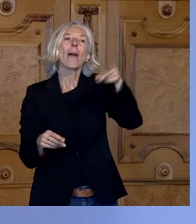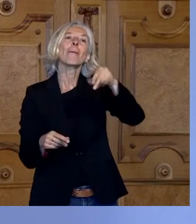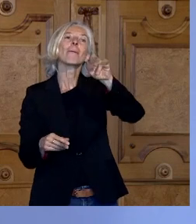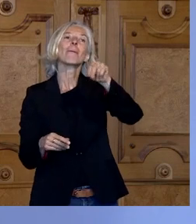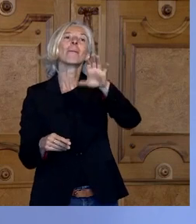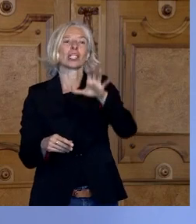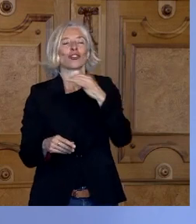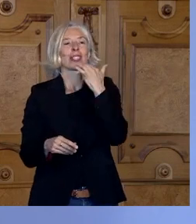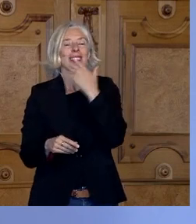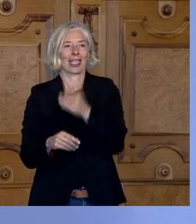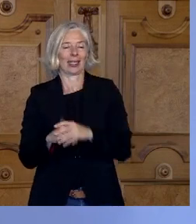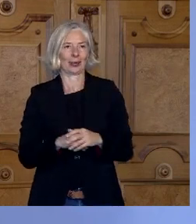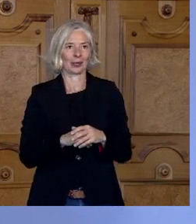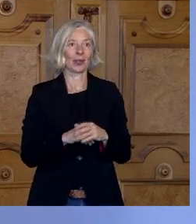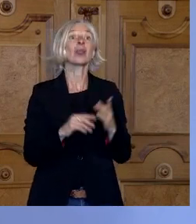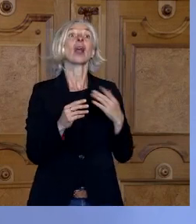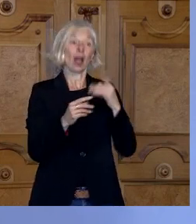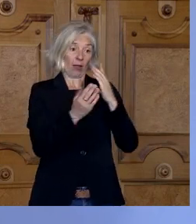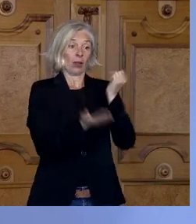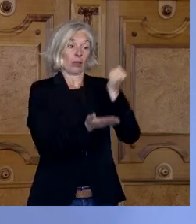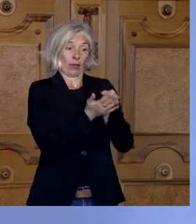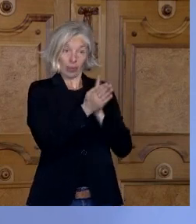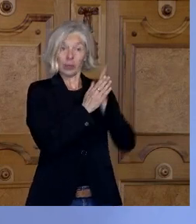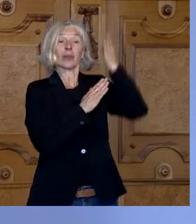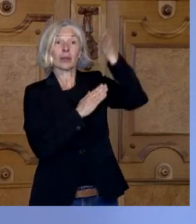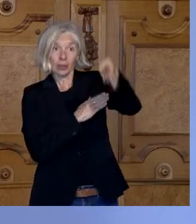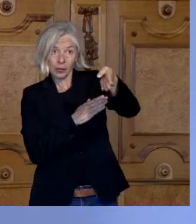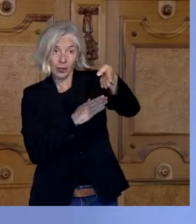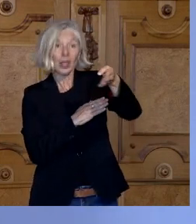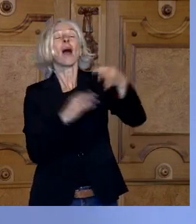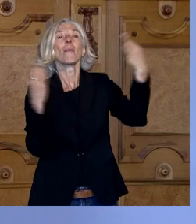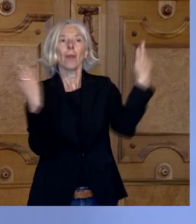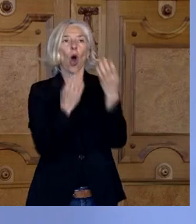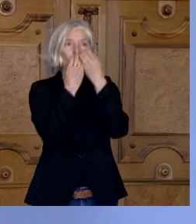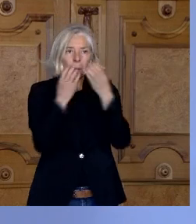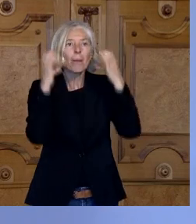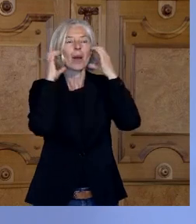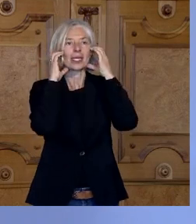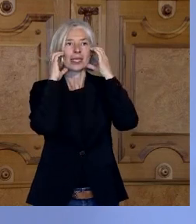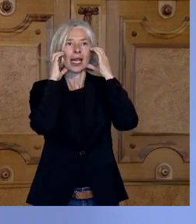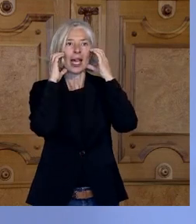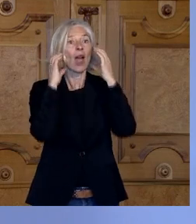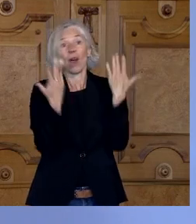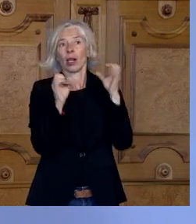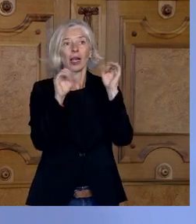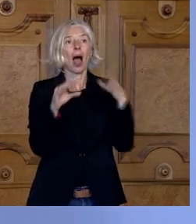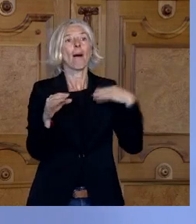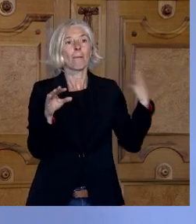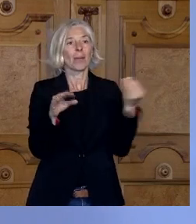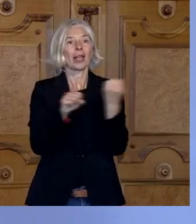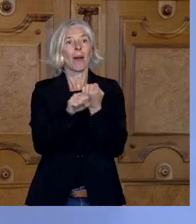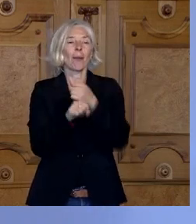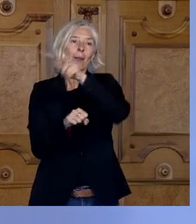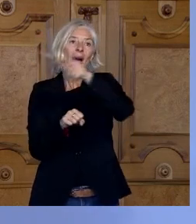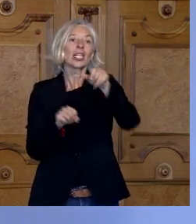Pinsch. Im Parteiverkehr gilt ebenfalls eine Maskenpflicht. Wir haben für den Schutz der Mitarbeiterinnen und Mitarbeiter, aber auch